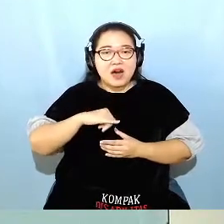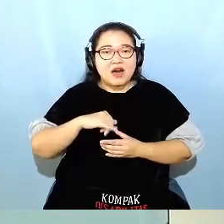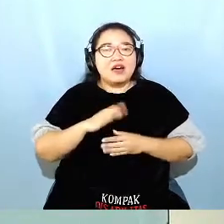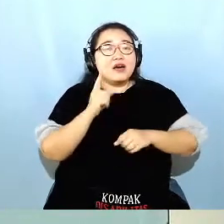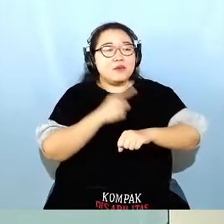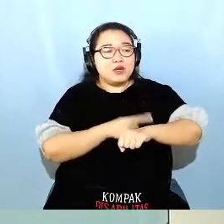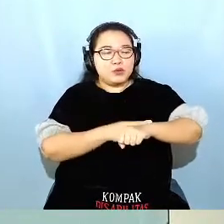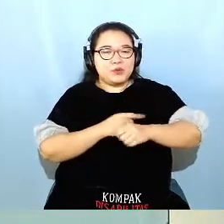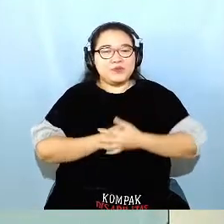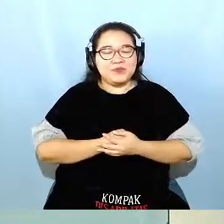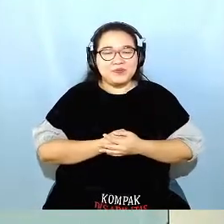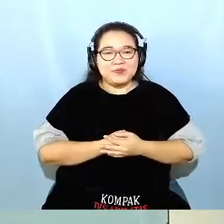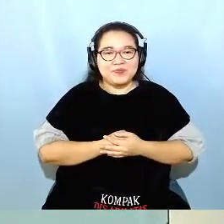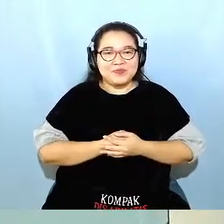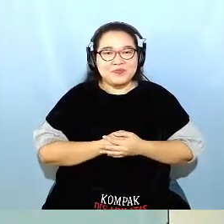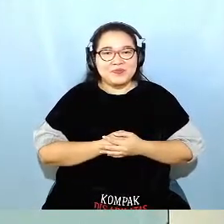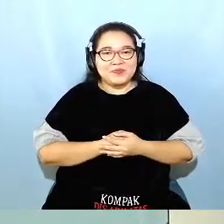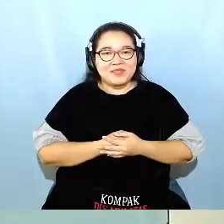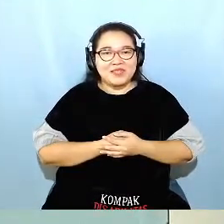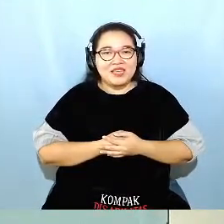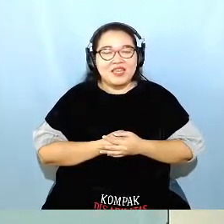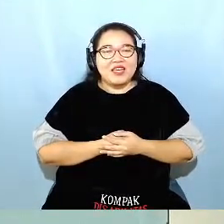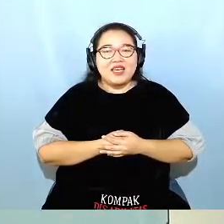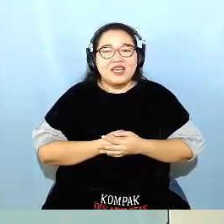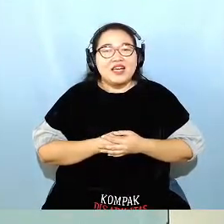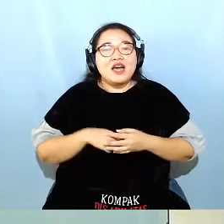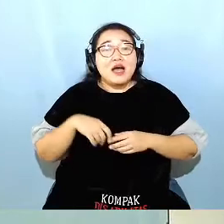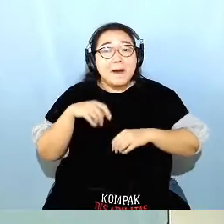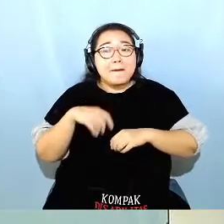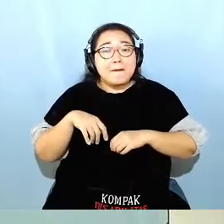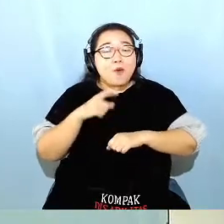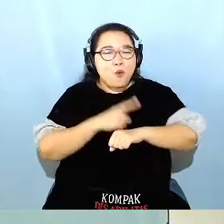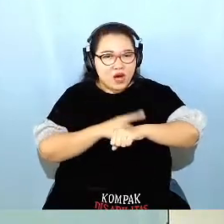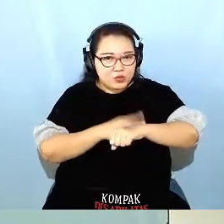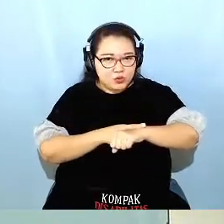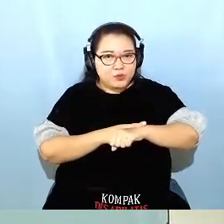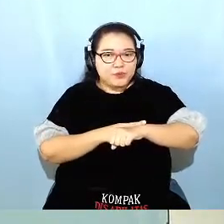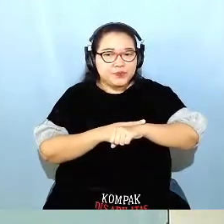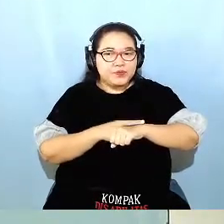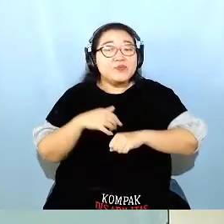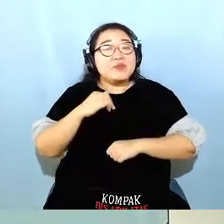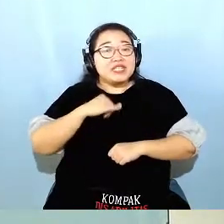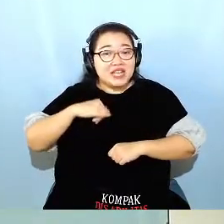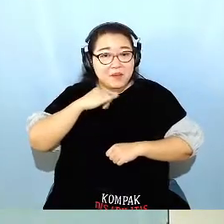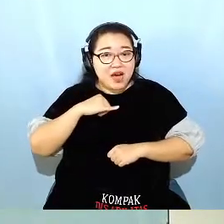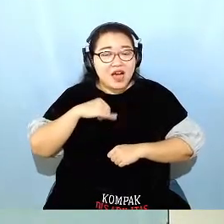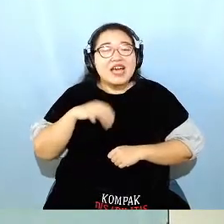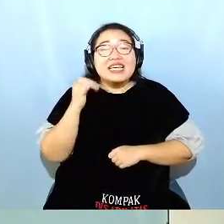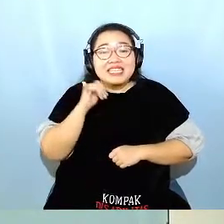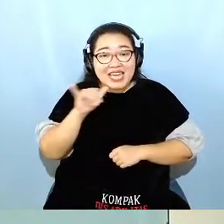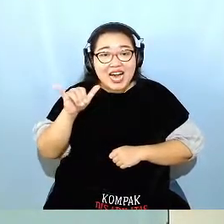juga. Kebersamaan berkualitas dibangun, dilangsungkan,